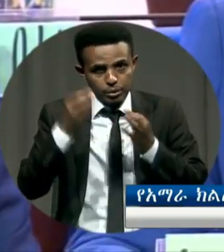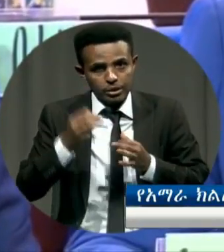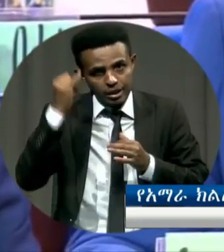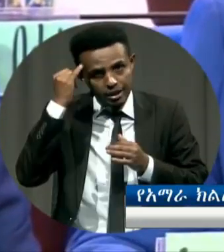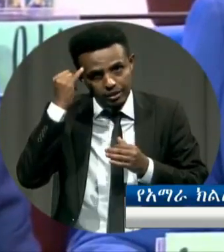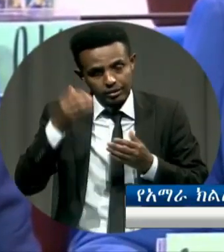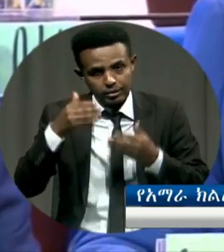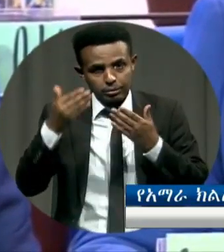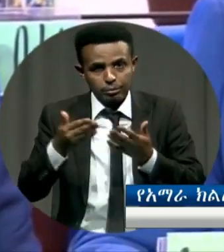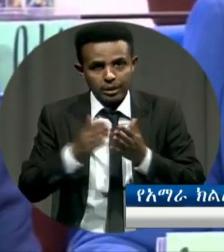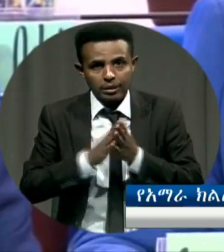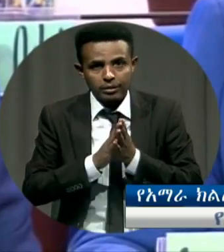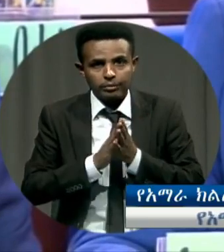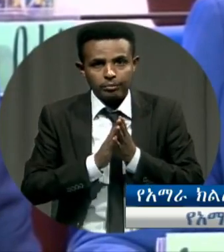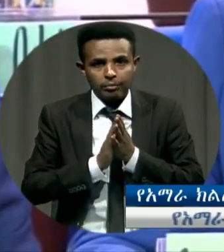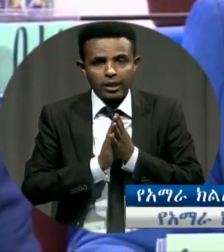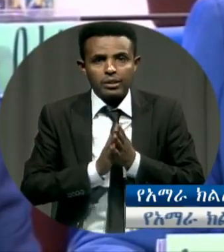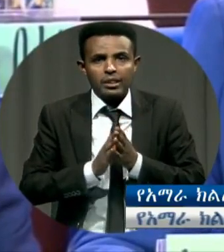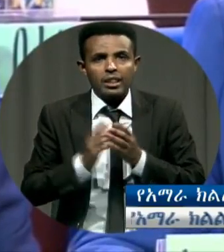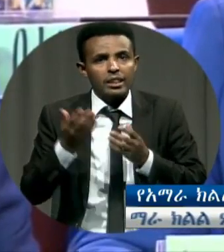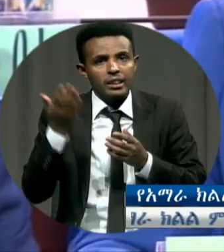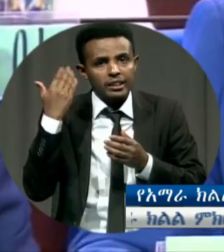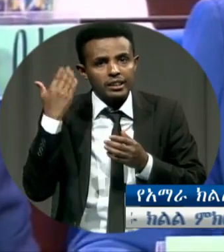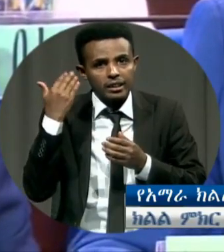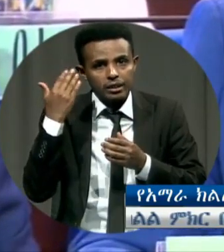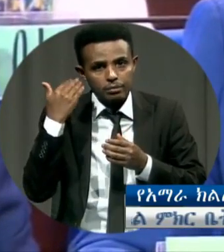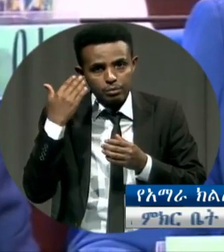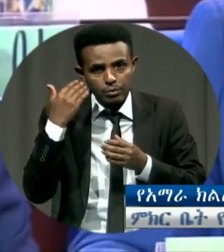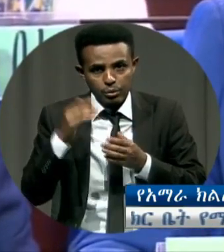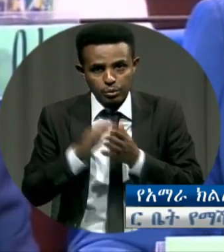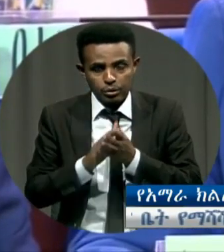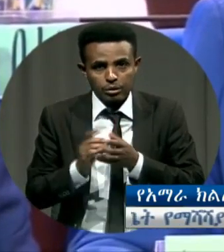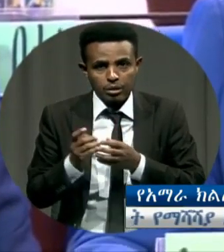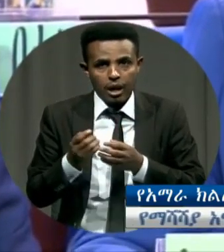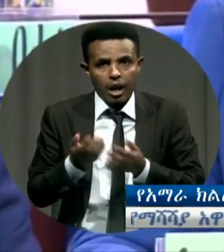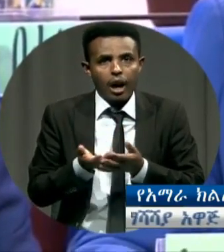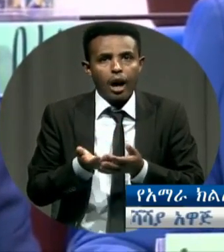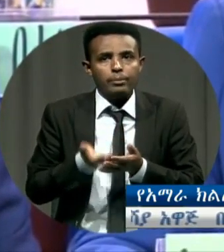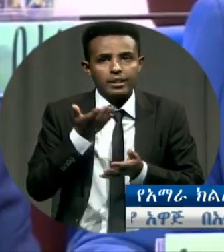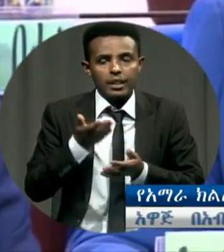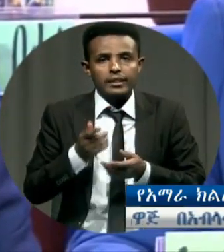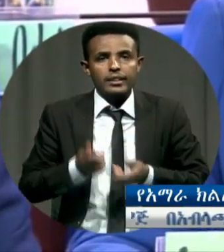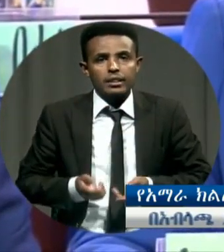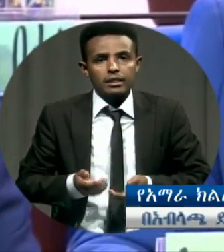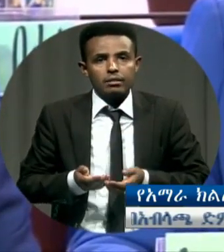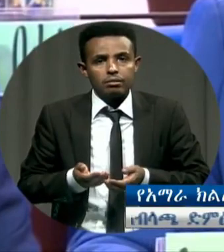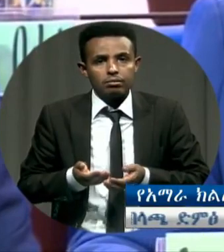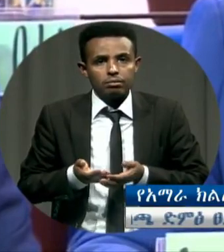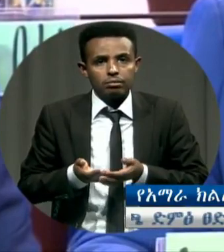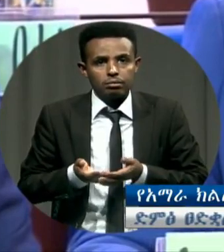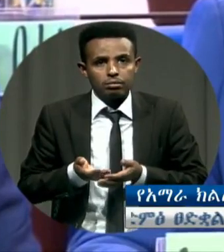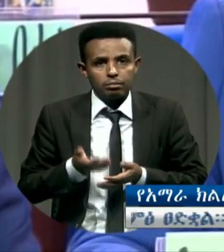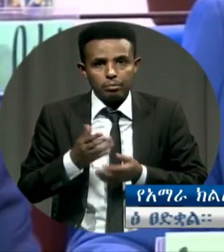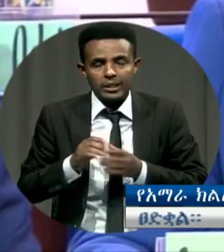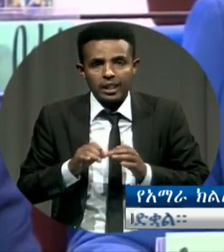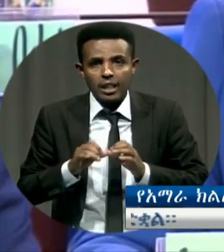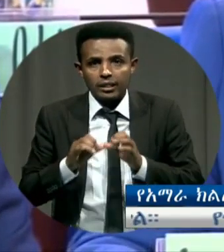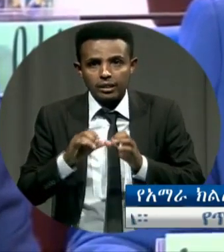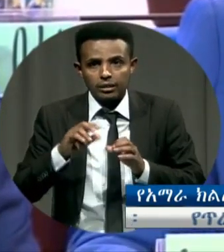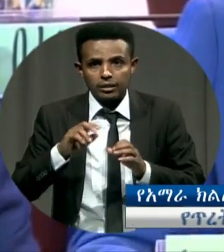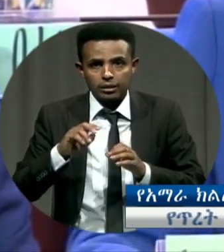የጥረት ሀብት በትትግሉ ወቅት የቀድሞ የሄድን እጅ ገብቶ የነበረው ሀብትና ንብረት በዘላቂ በጎ አድራጎት ድርጅት